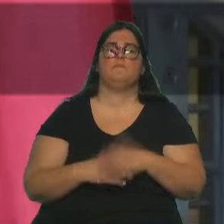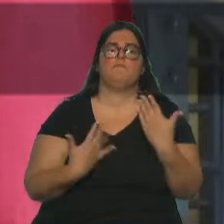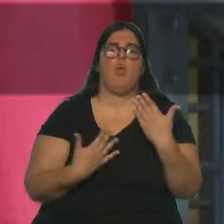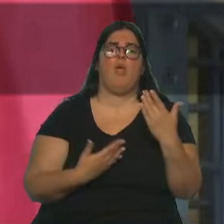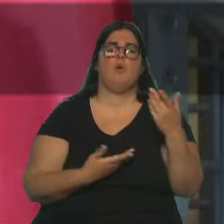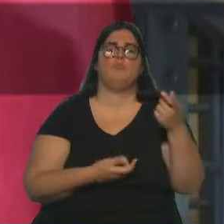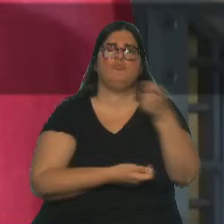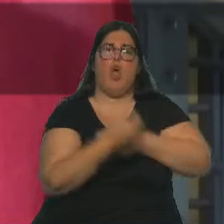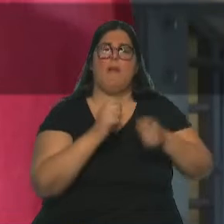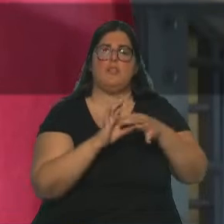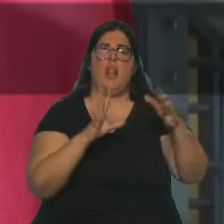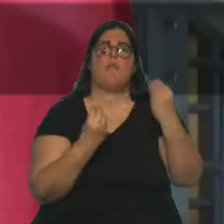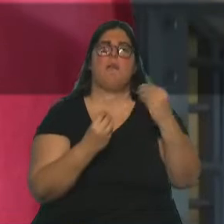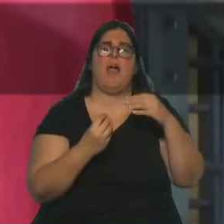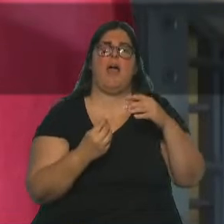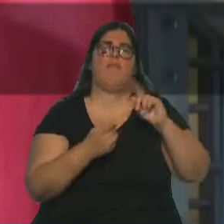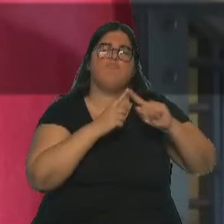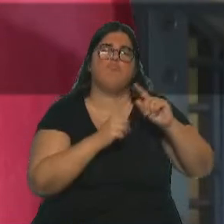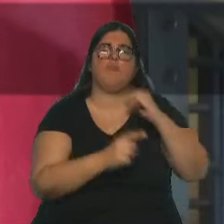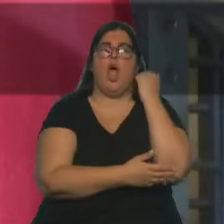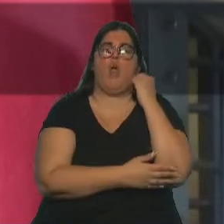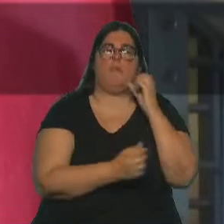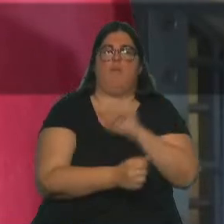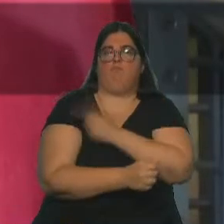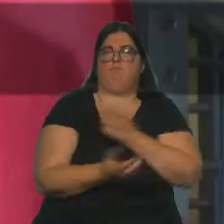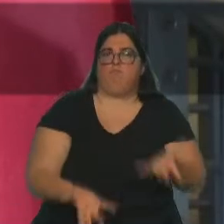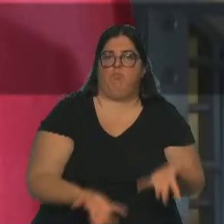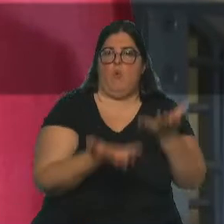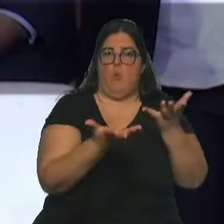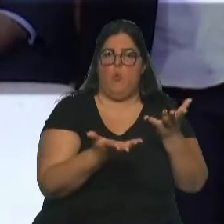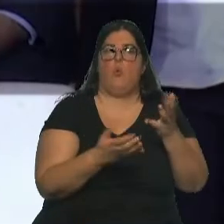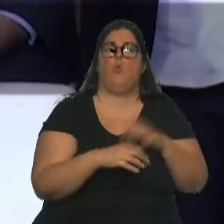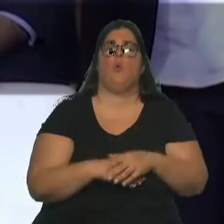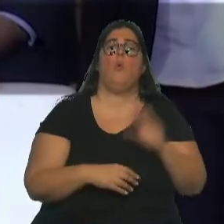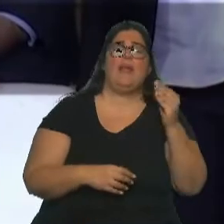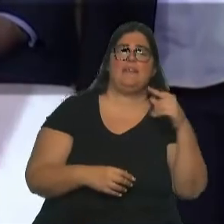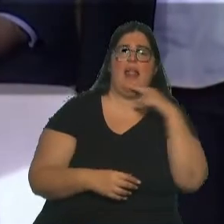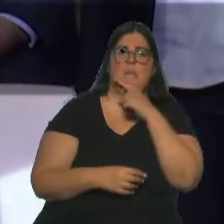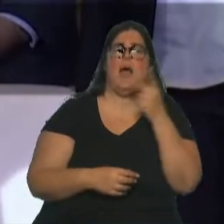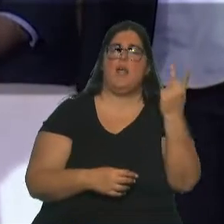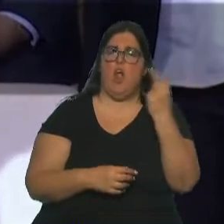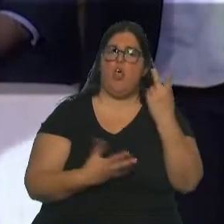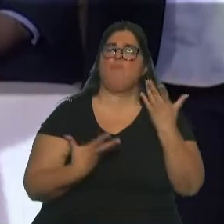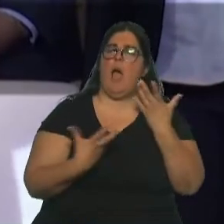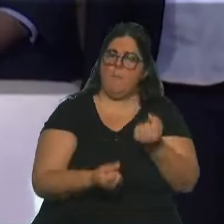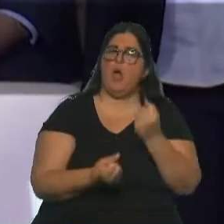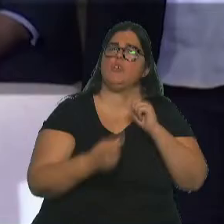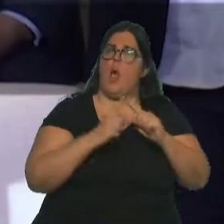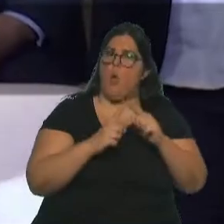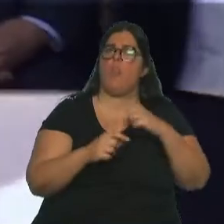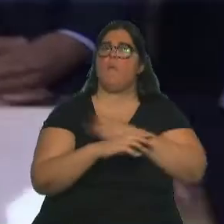die in den Handels- und Wirtschaftsbeziehungen liegen, unterstützen Brasilien wie Deutschland den Abschluss des